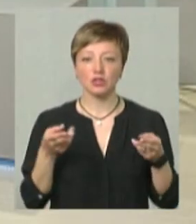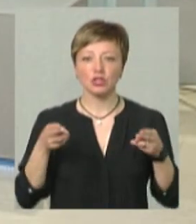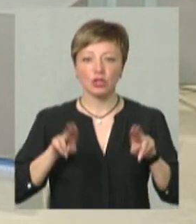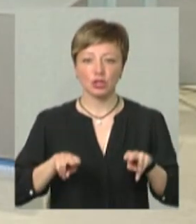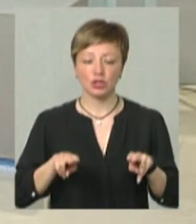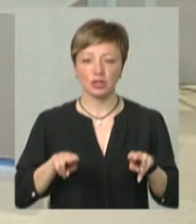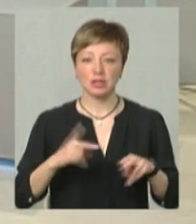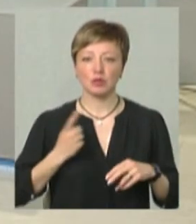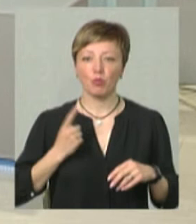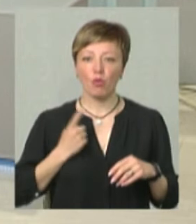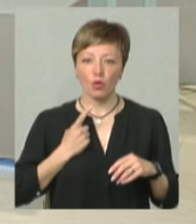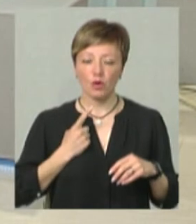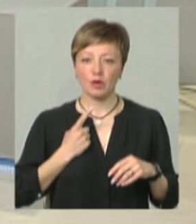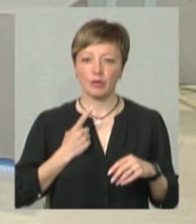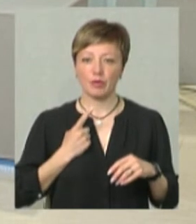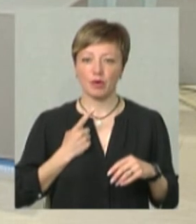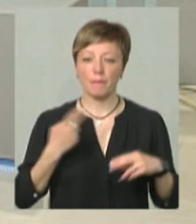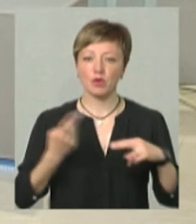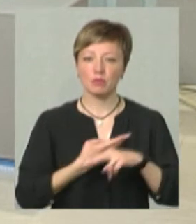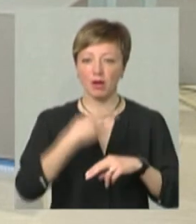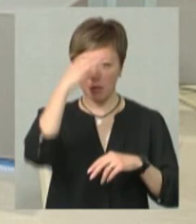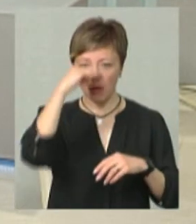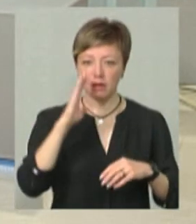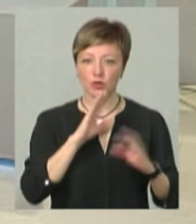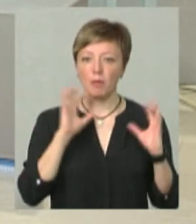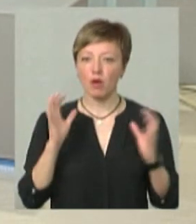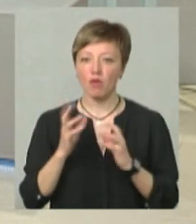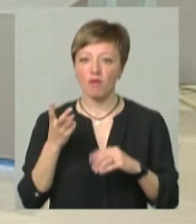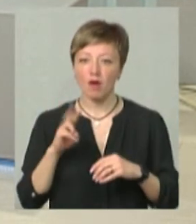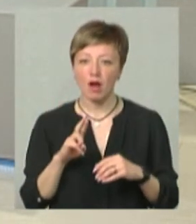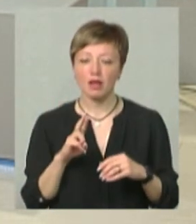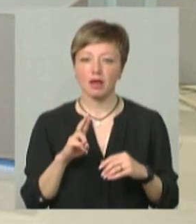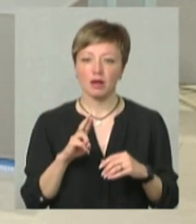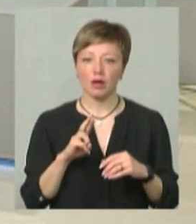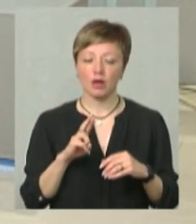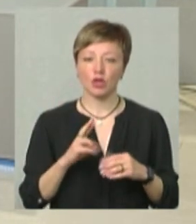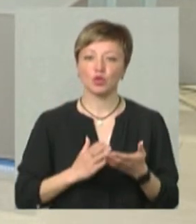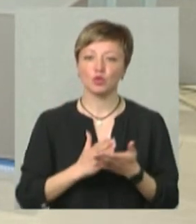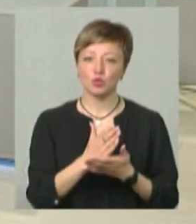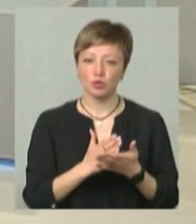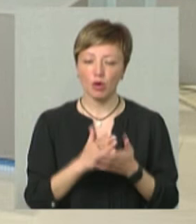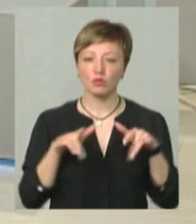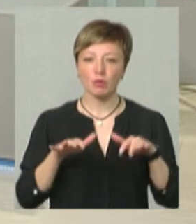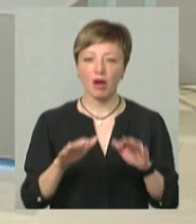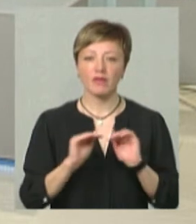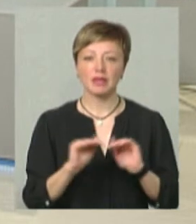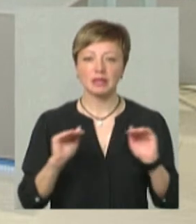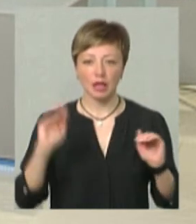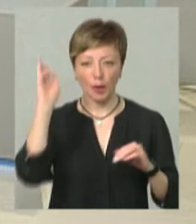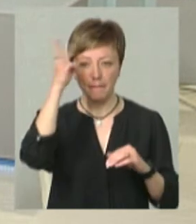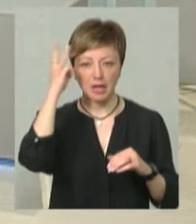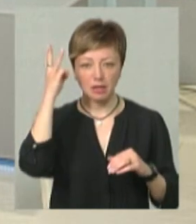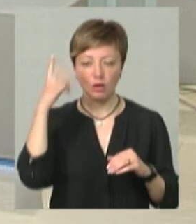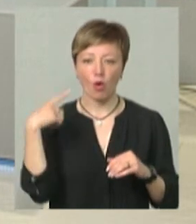залишилися самотніми, позбавлені батьківського піклування, опікується служба у справах дітей